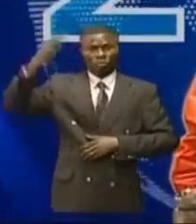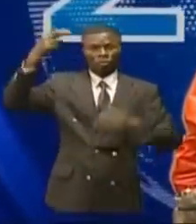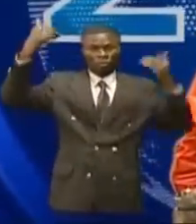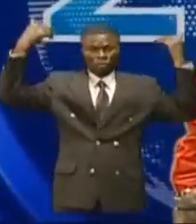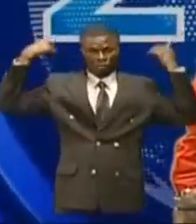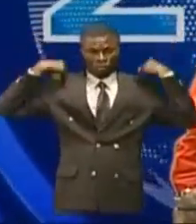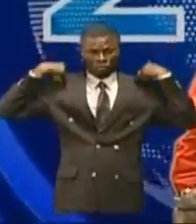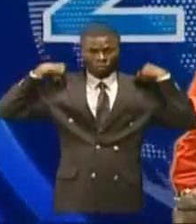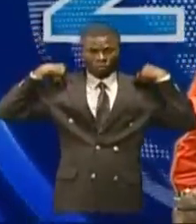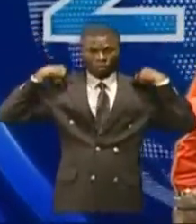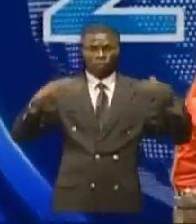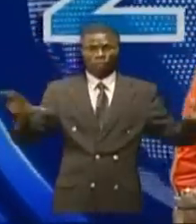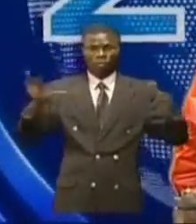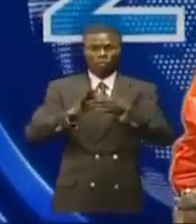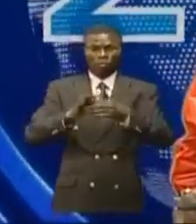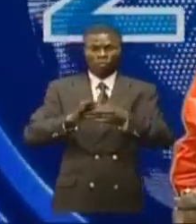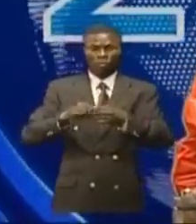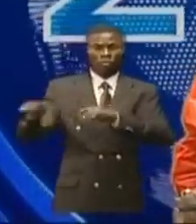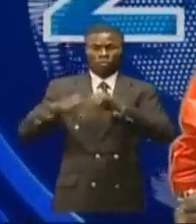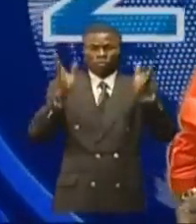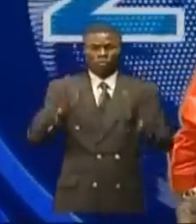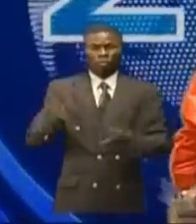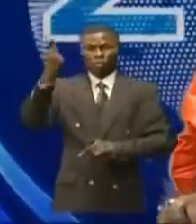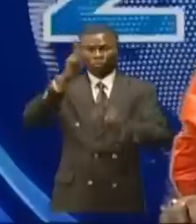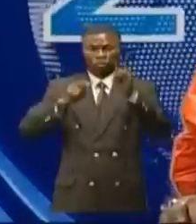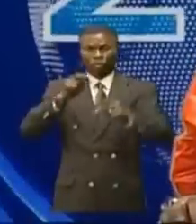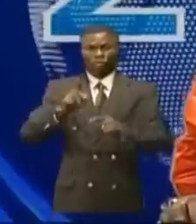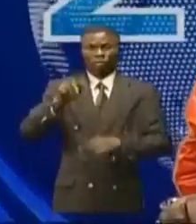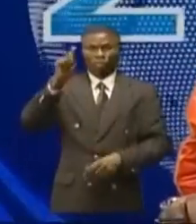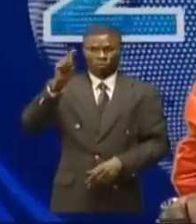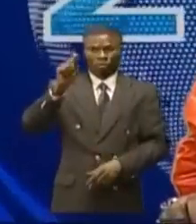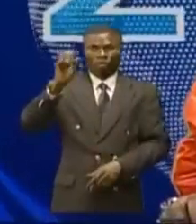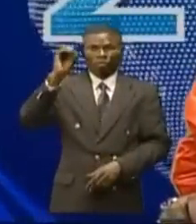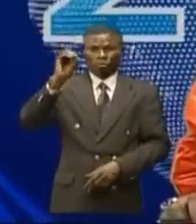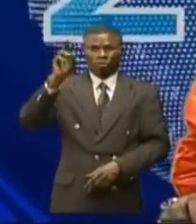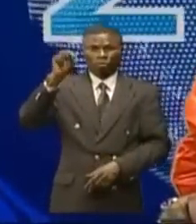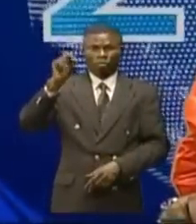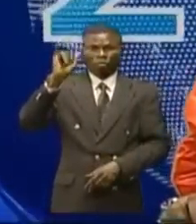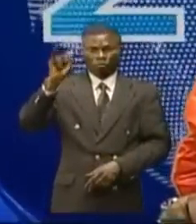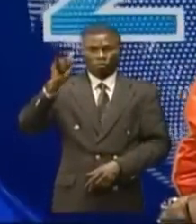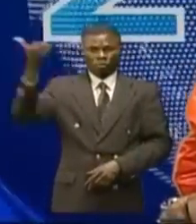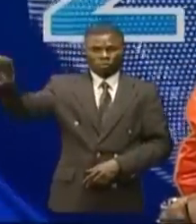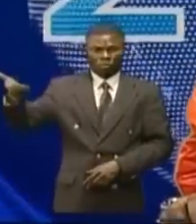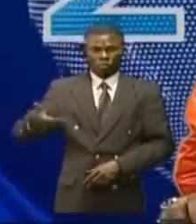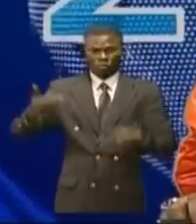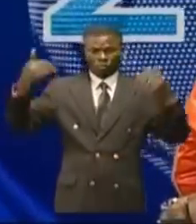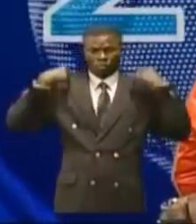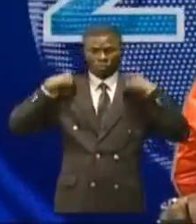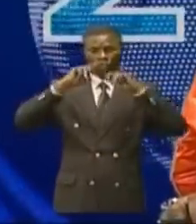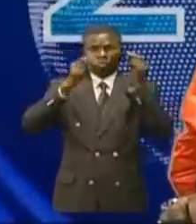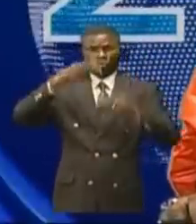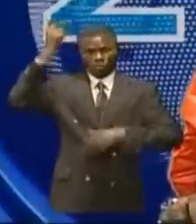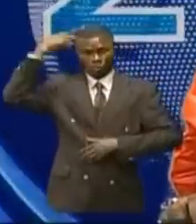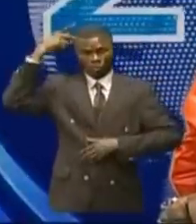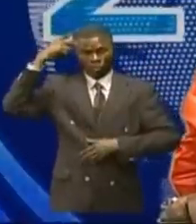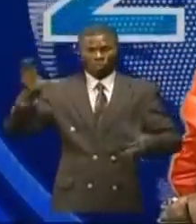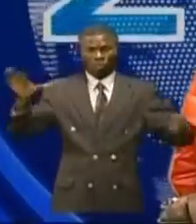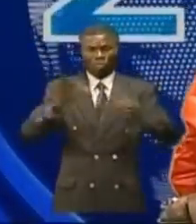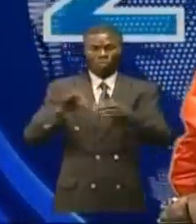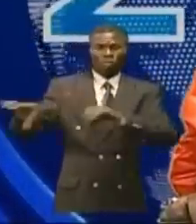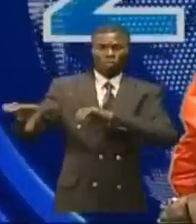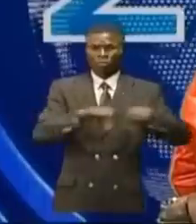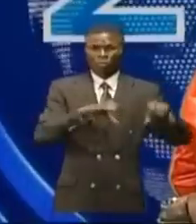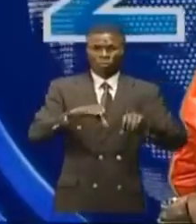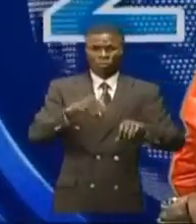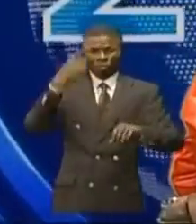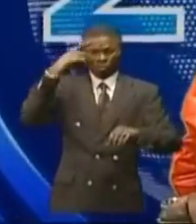regroupement politique Alliance des acteurs attachés au peuple, Tony Kankouchikou, a reçu les chefs des partis politiques Alliance et Action pour